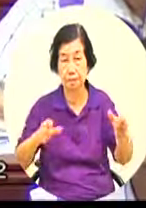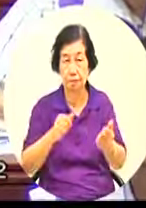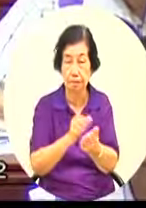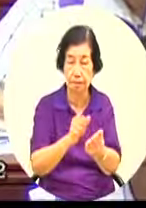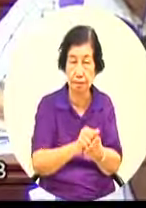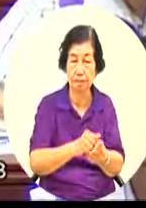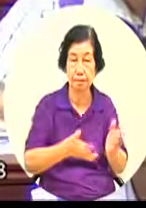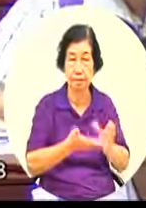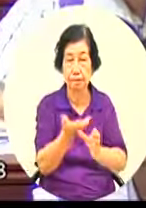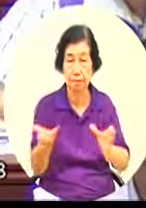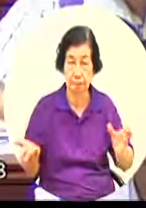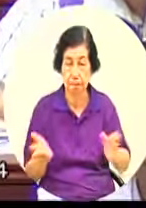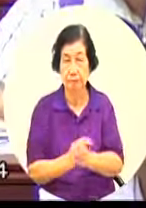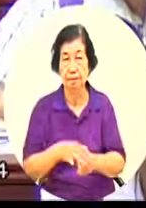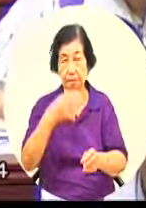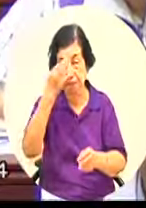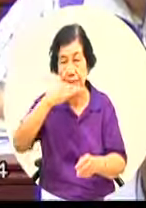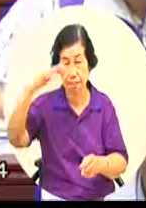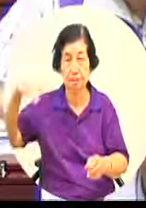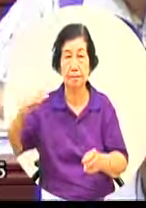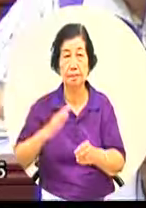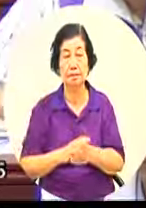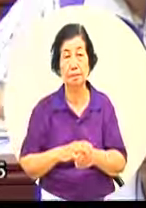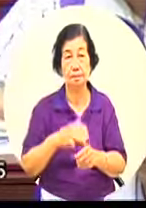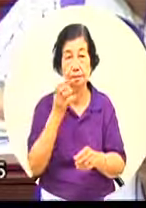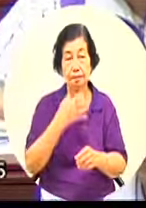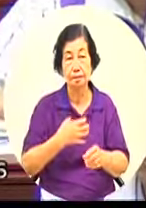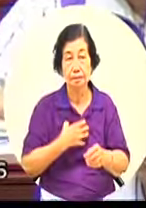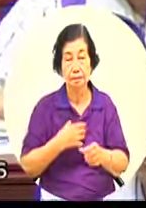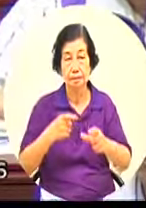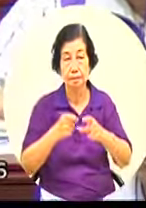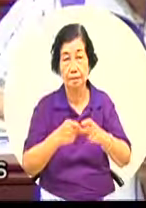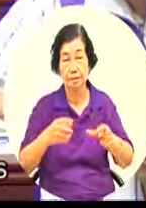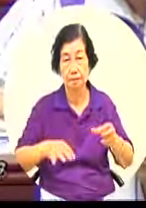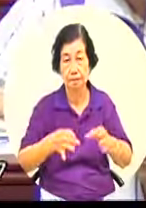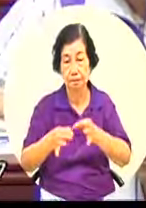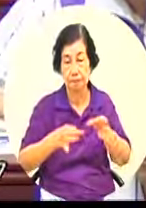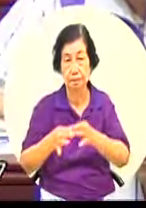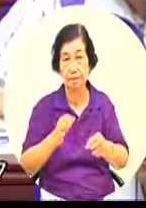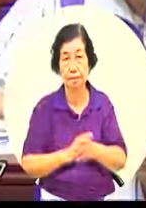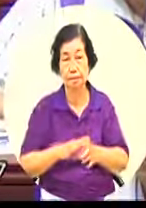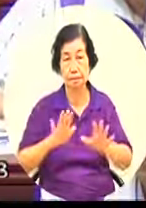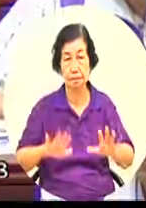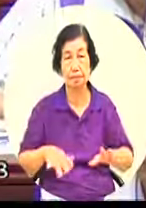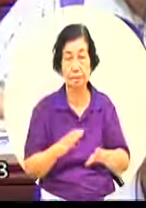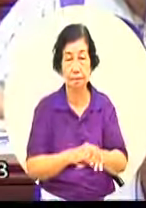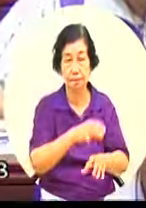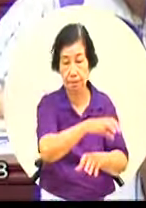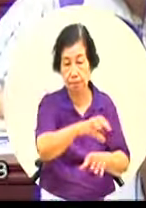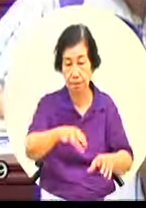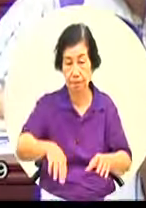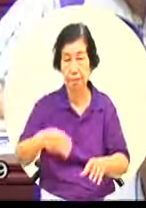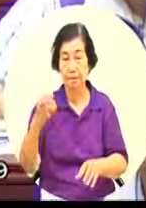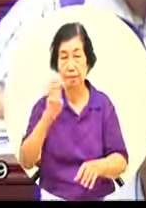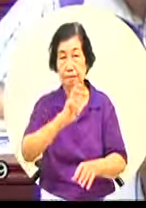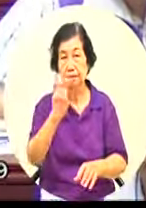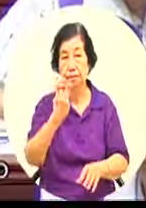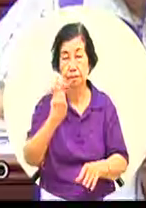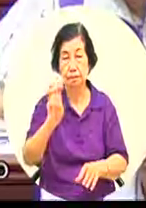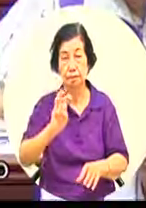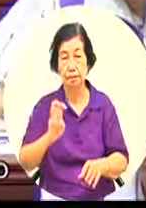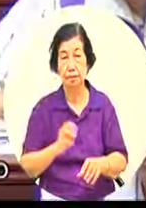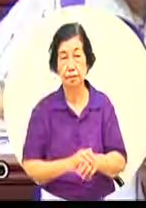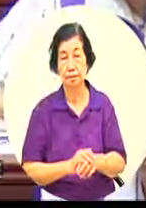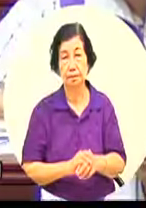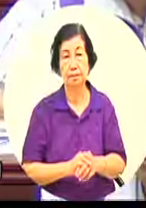山，或者是阿公殿或其他地区哦。那确实有谈到说，我们最近也带跟有30个在地的跑团联系，请他们提供